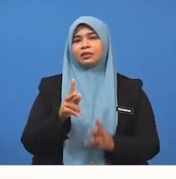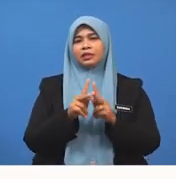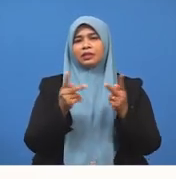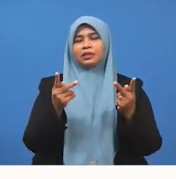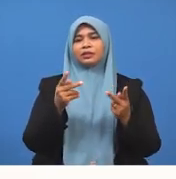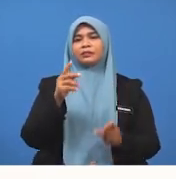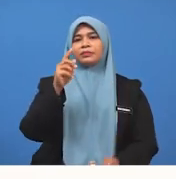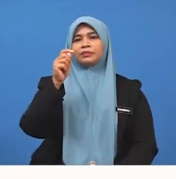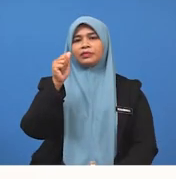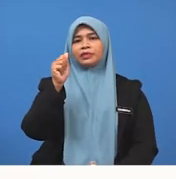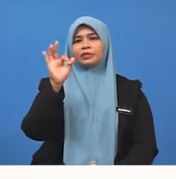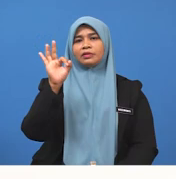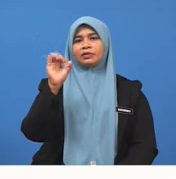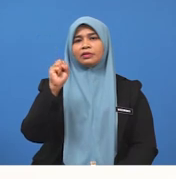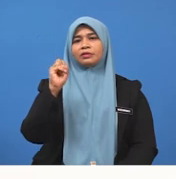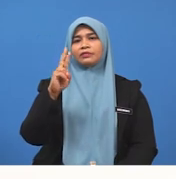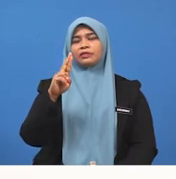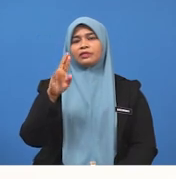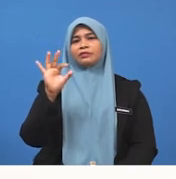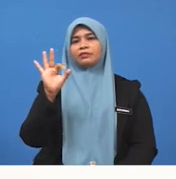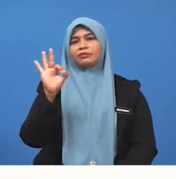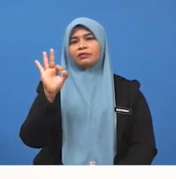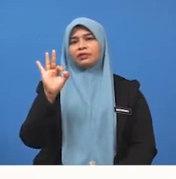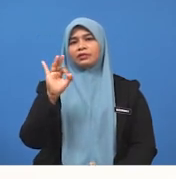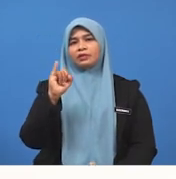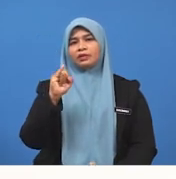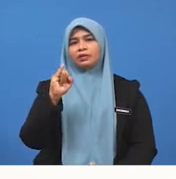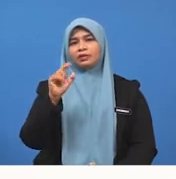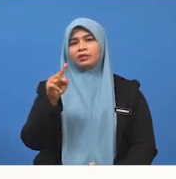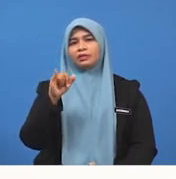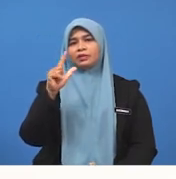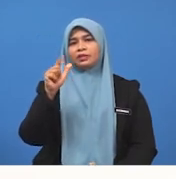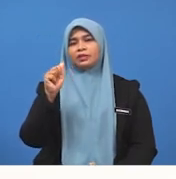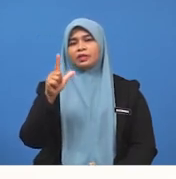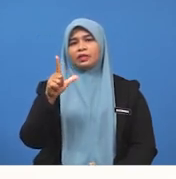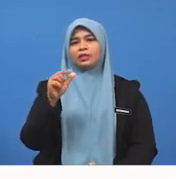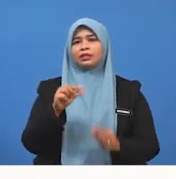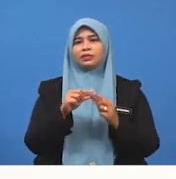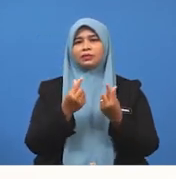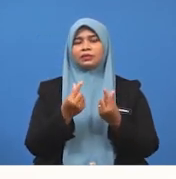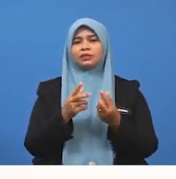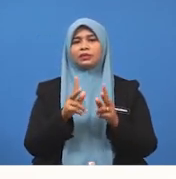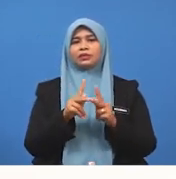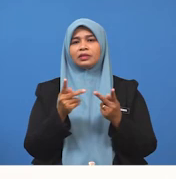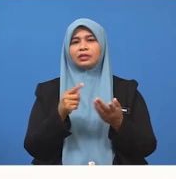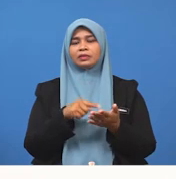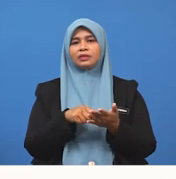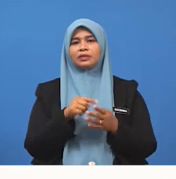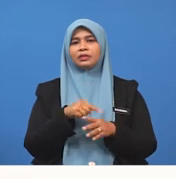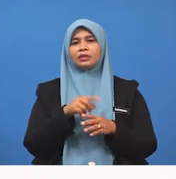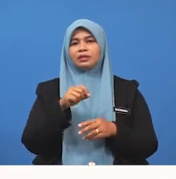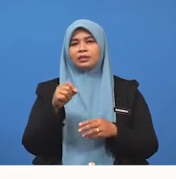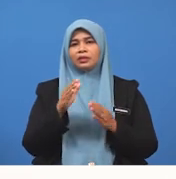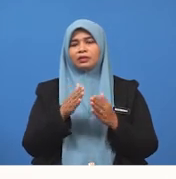kita lihat kitab tafsir Fi zhilal al-qur'an kitab ini ditulis